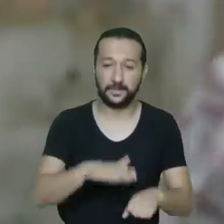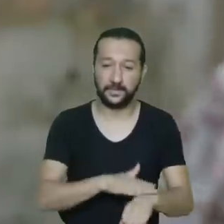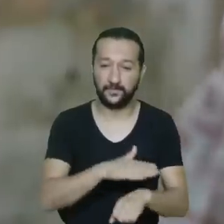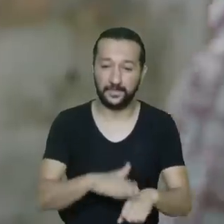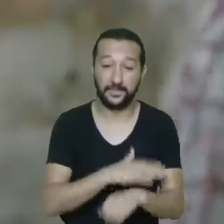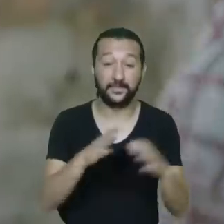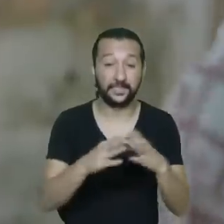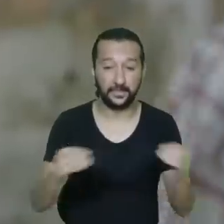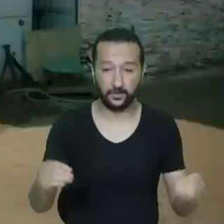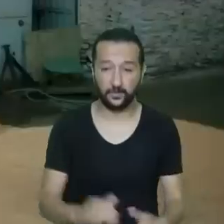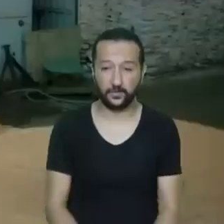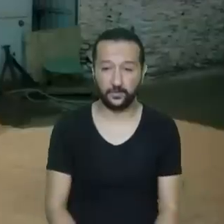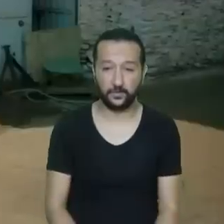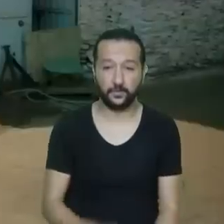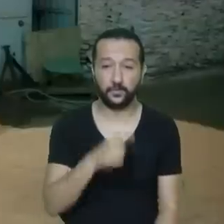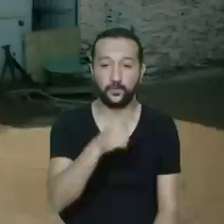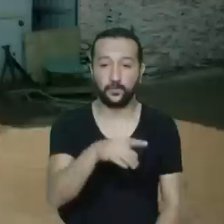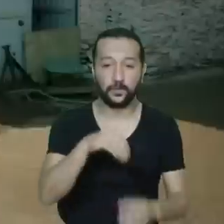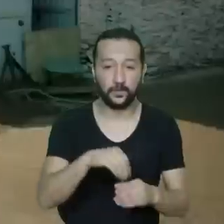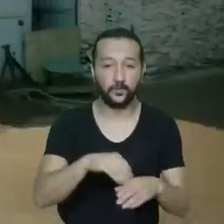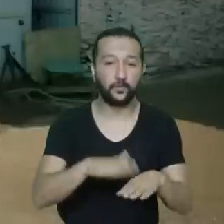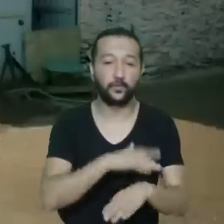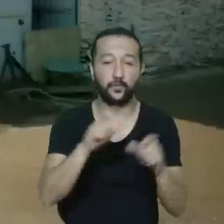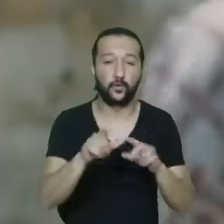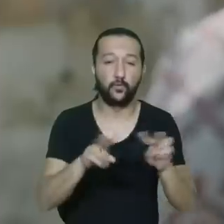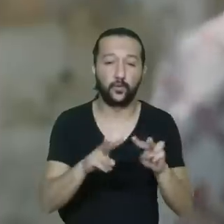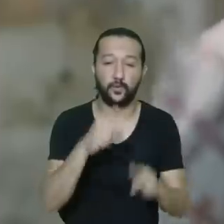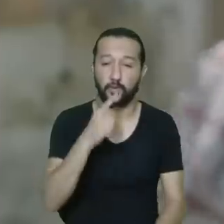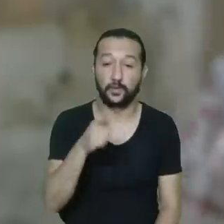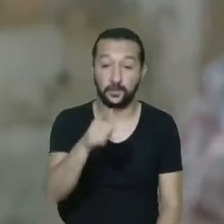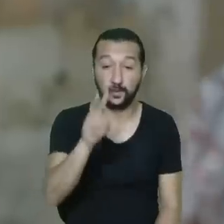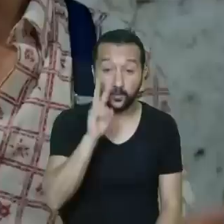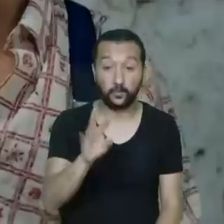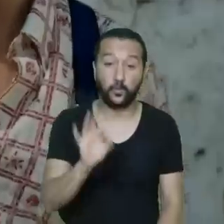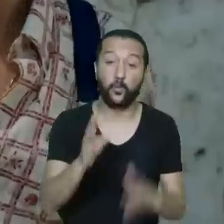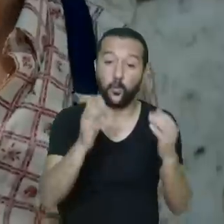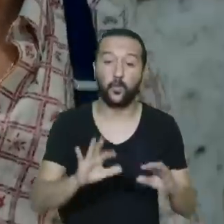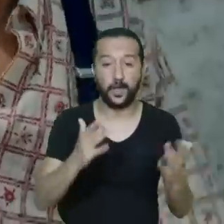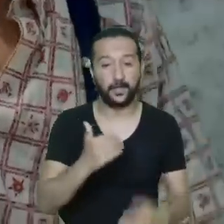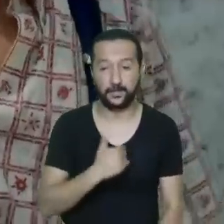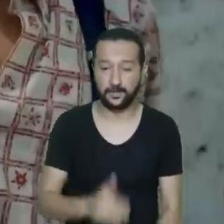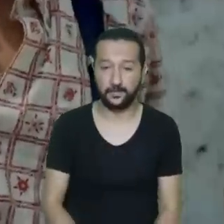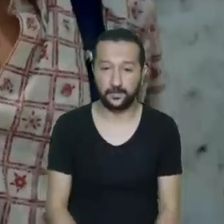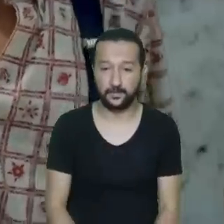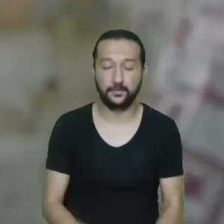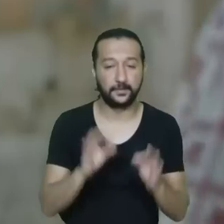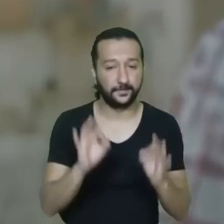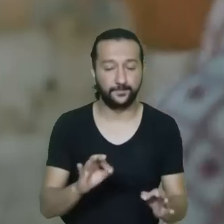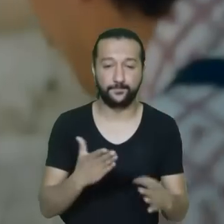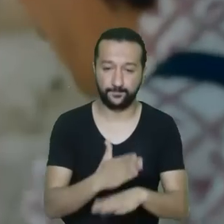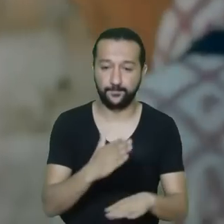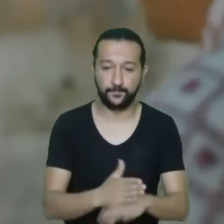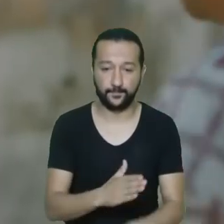yavaş geçiyor. Slow motion diyorlar. Sizi görünce ondan oldu herhalde. Evet.